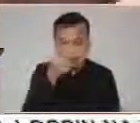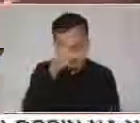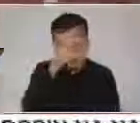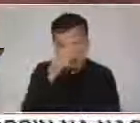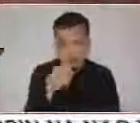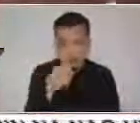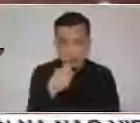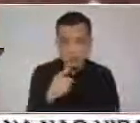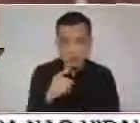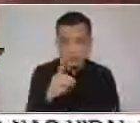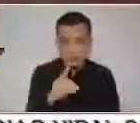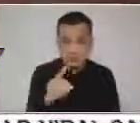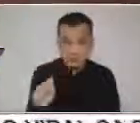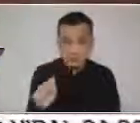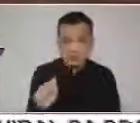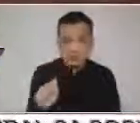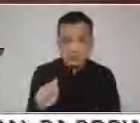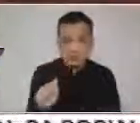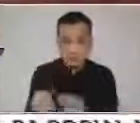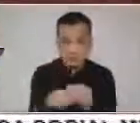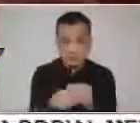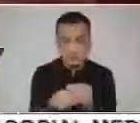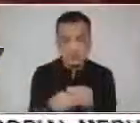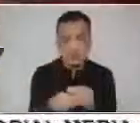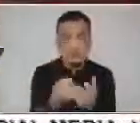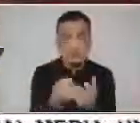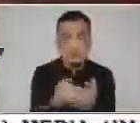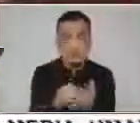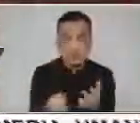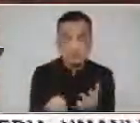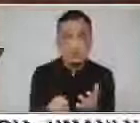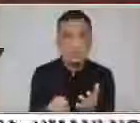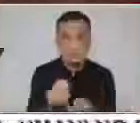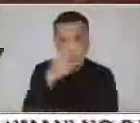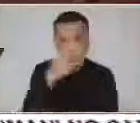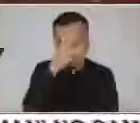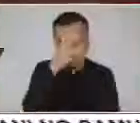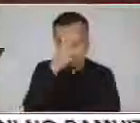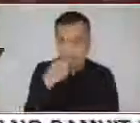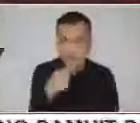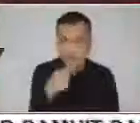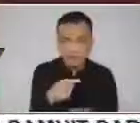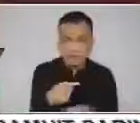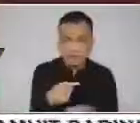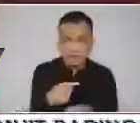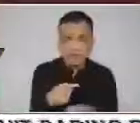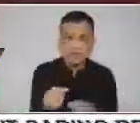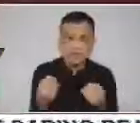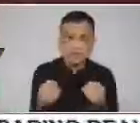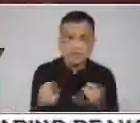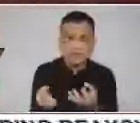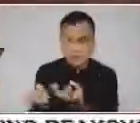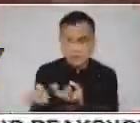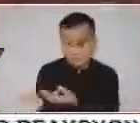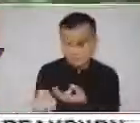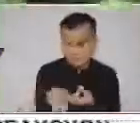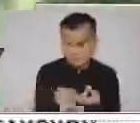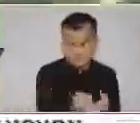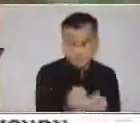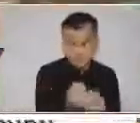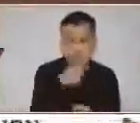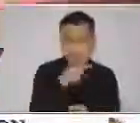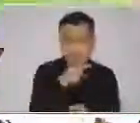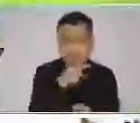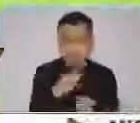rin. 140 pesos ang kada kilo. Pero ang isa pang bumaba ang presyo, ang siling labuyo. Nasa na